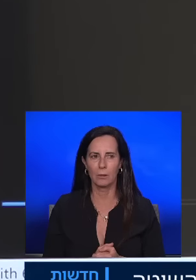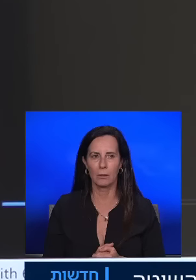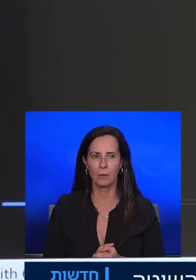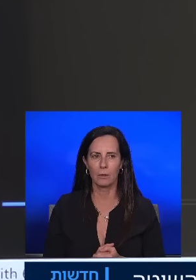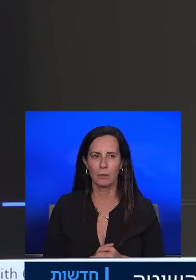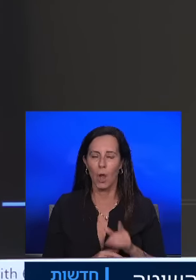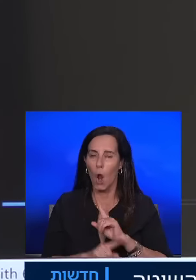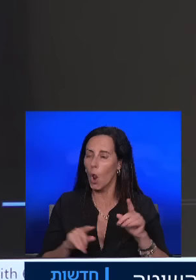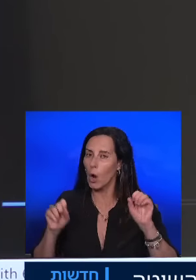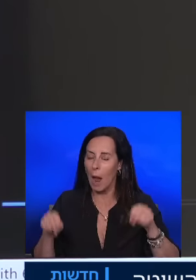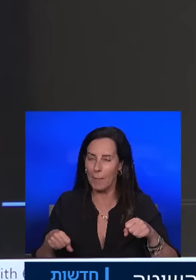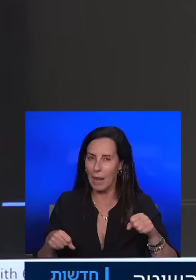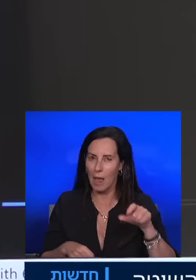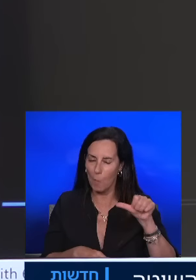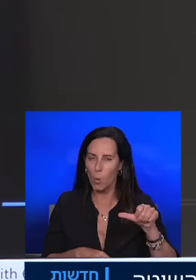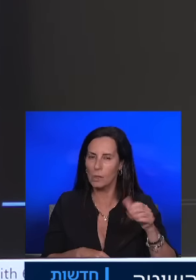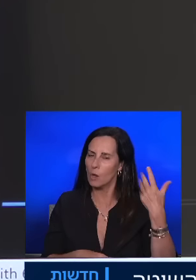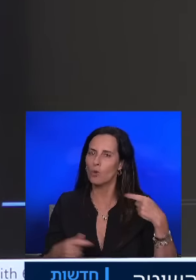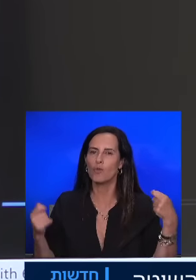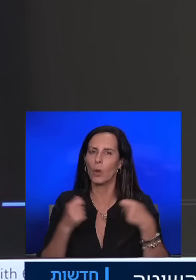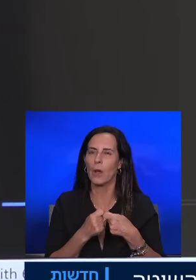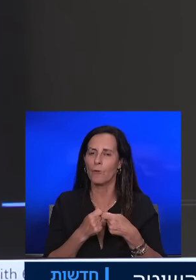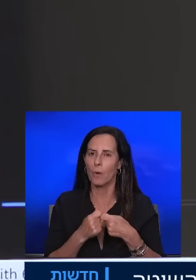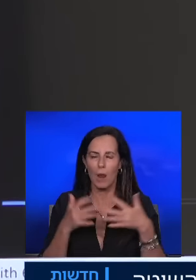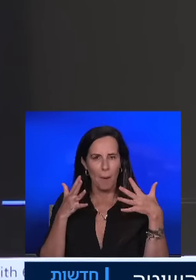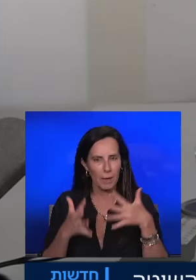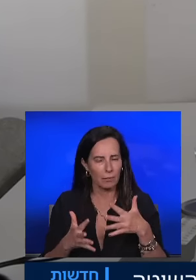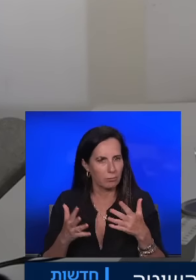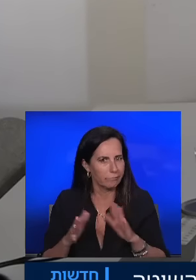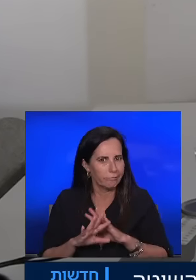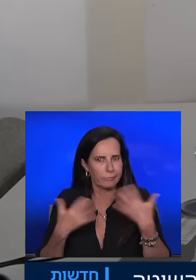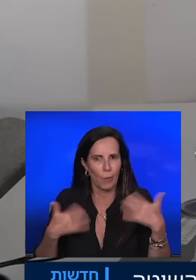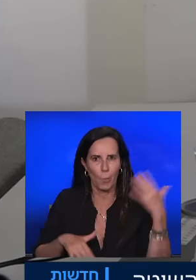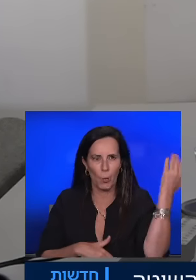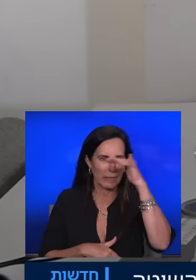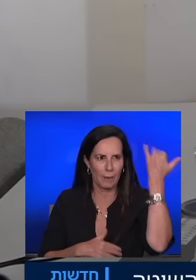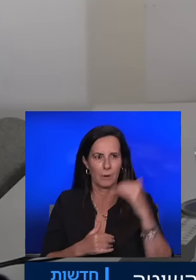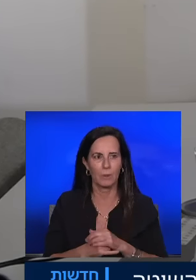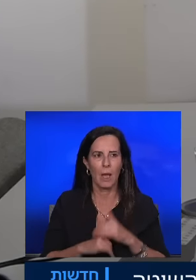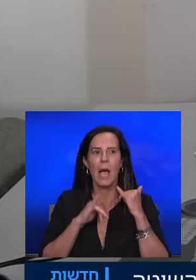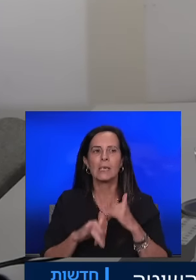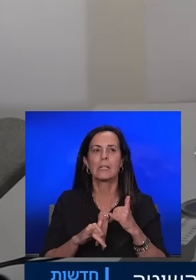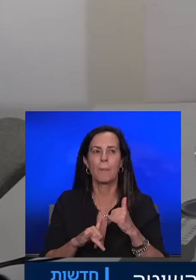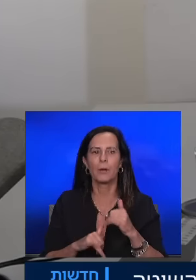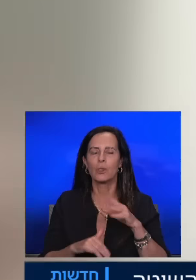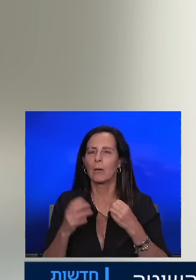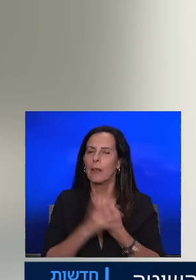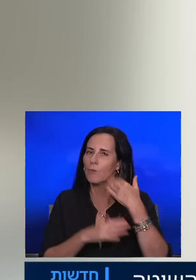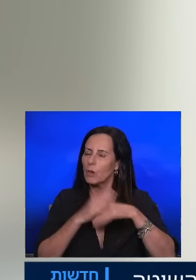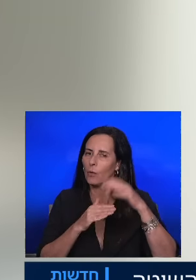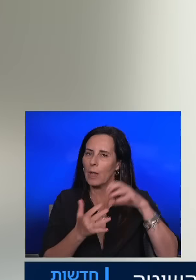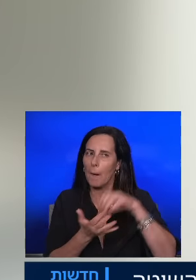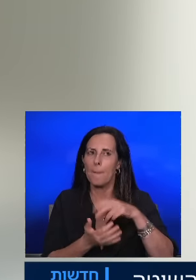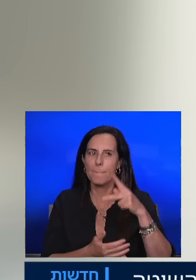רק בעלי המוזה, היו שותפים למתקפה חסרת התקדים. הספק שלהם שאמור לבנות להם אתרים, פאפה לקח